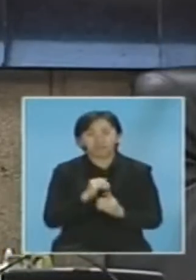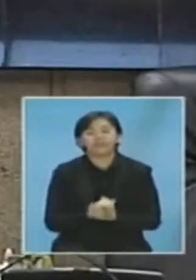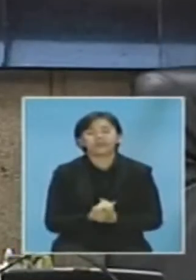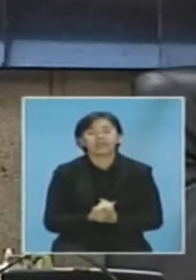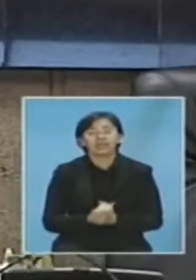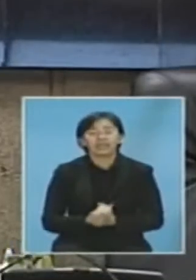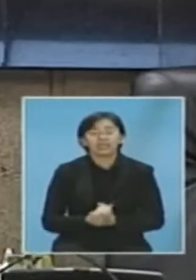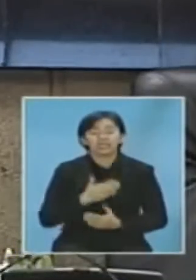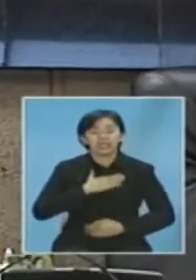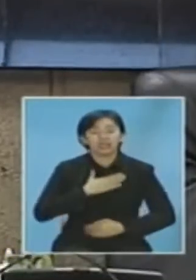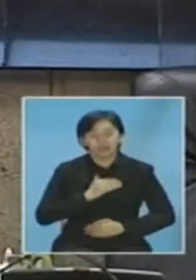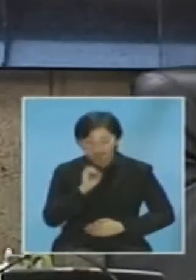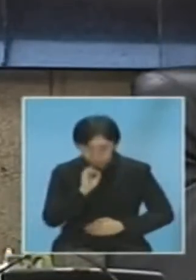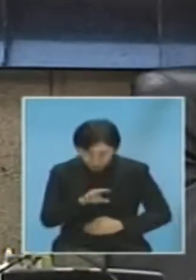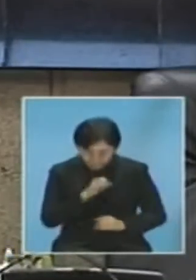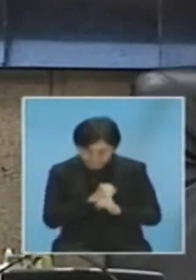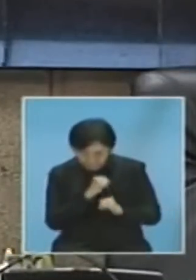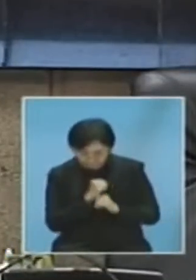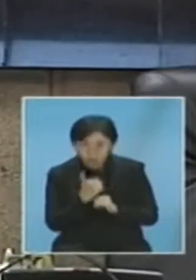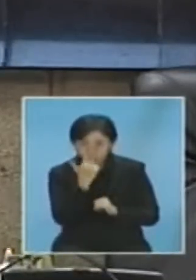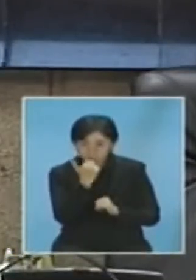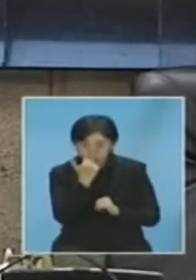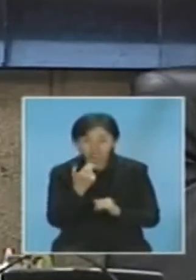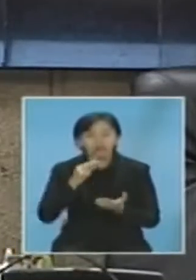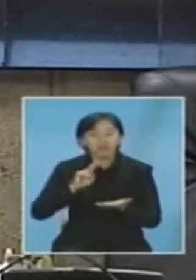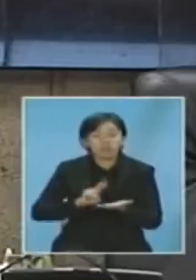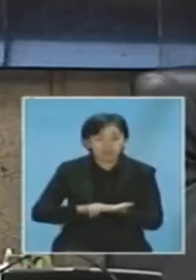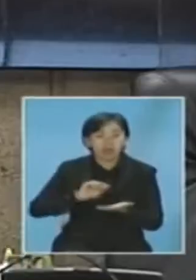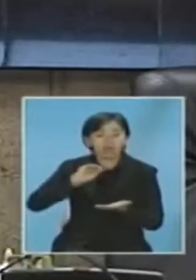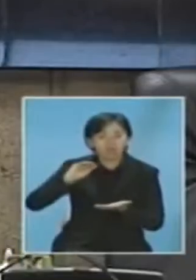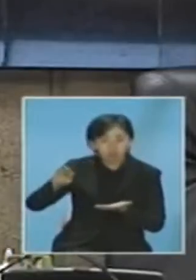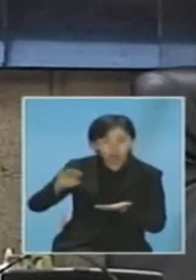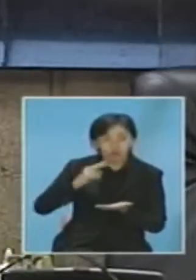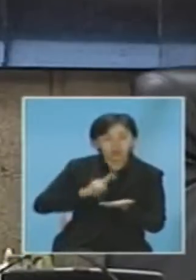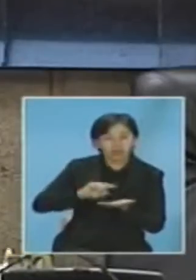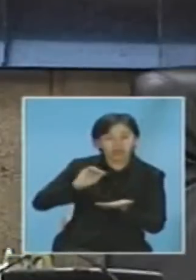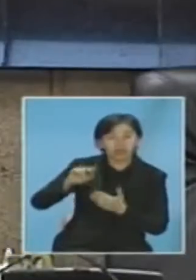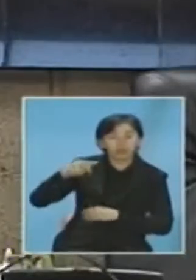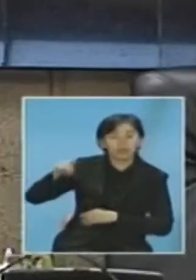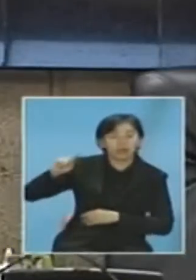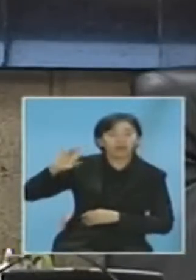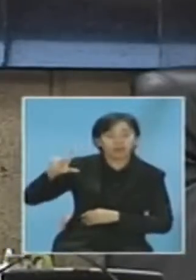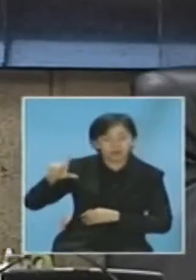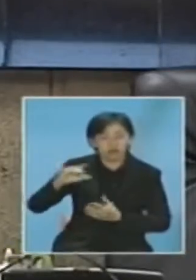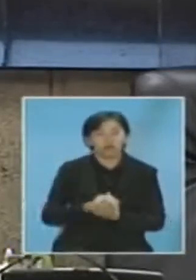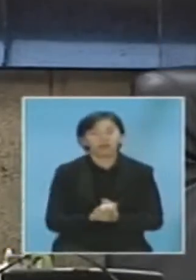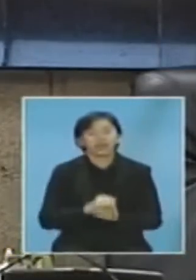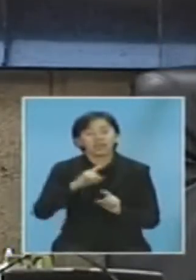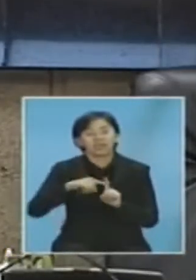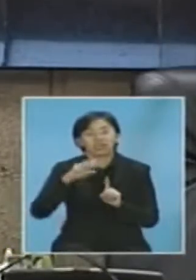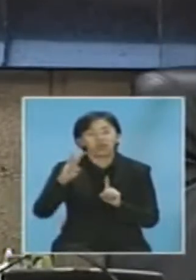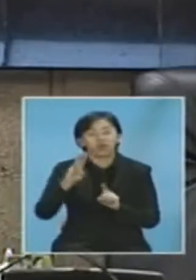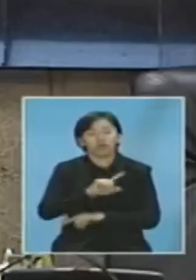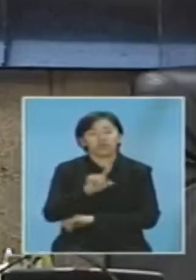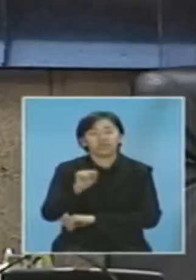กำชับให้ปฏิบัติและยังมีหนังสือแจ้งกลับไปที่ปปช.ลงวันที่22มิถุนาย